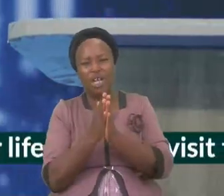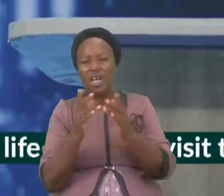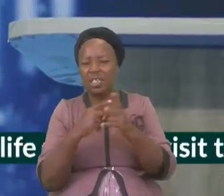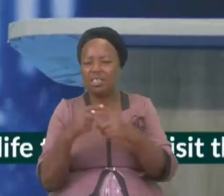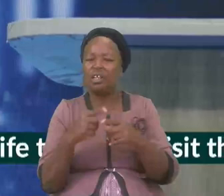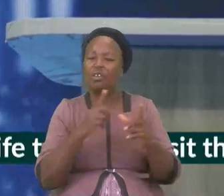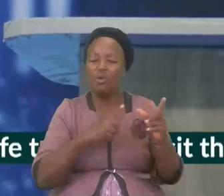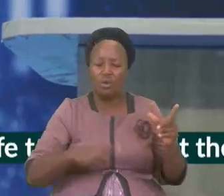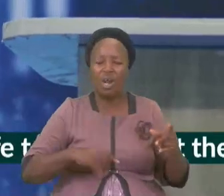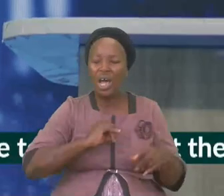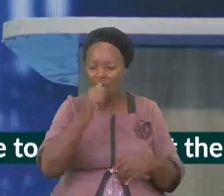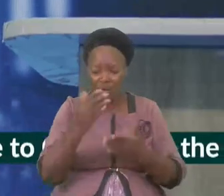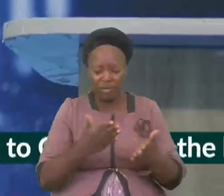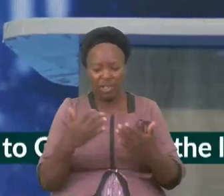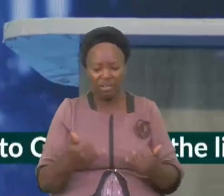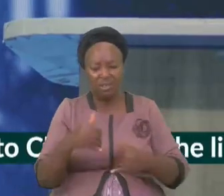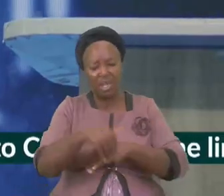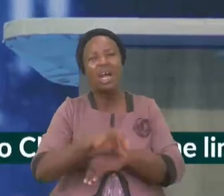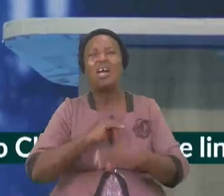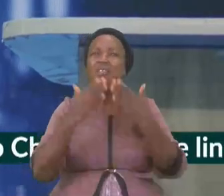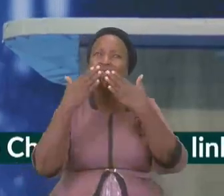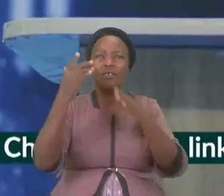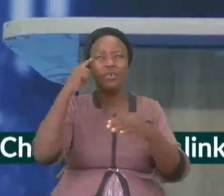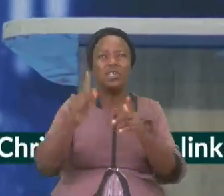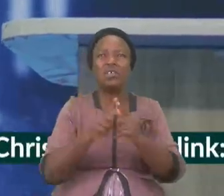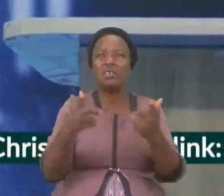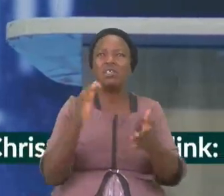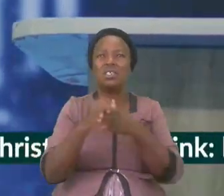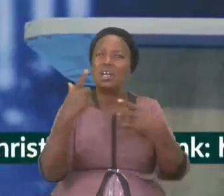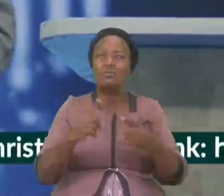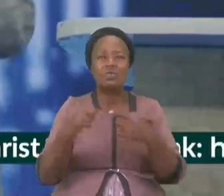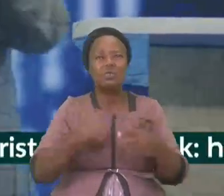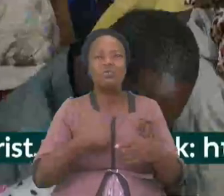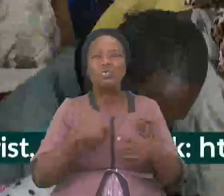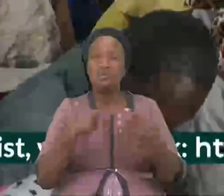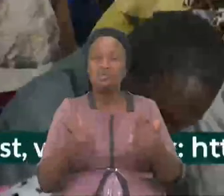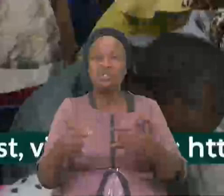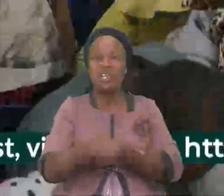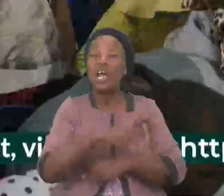Seigneur, me voici, me voici. Merci pour les grandes choses qui m'arrivent aujourd'hui.